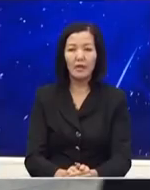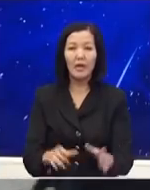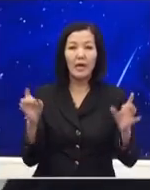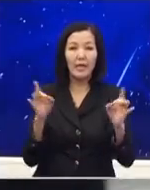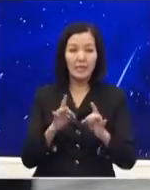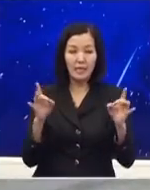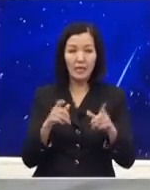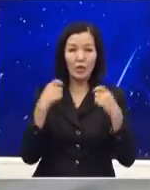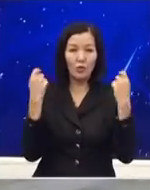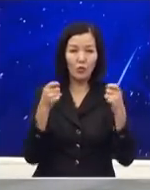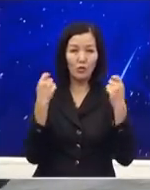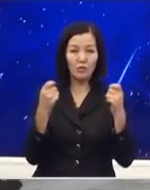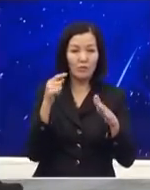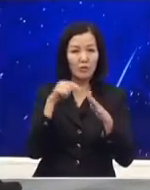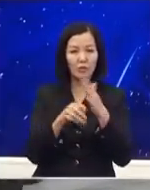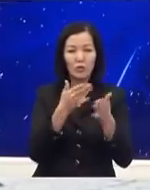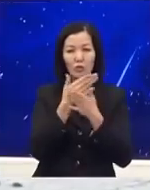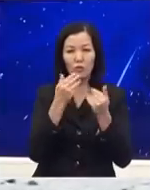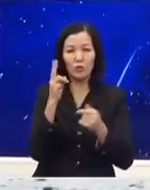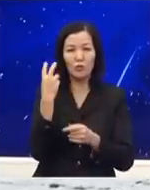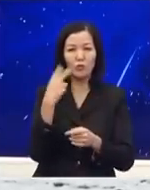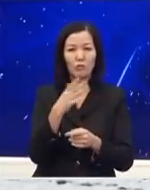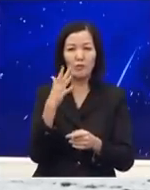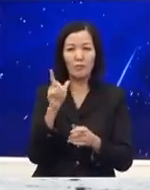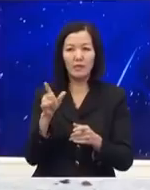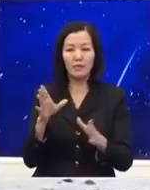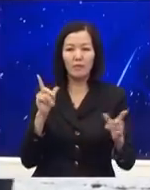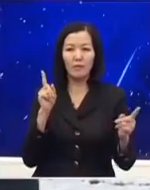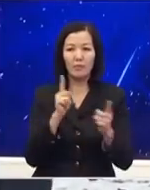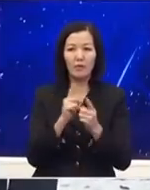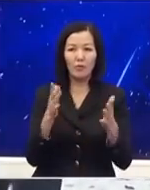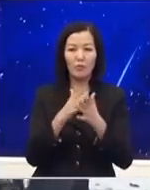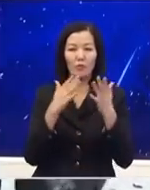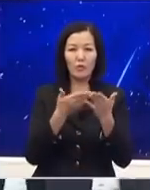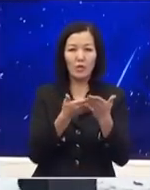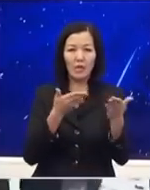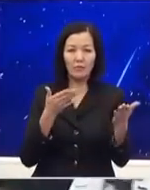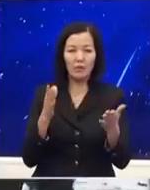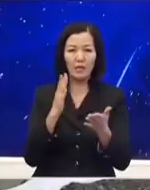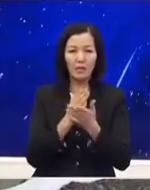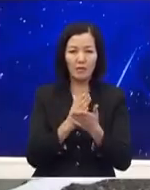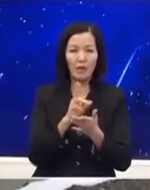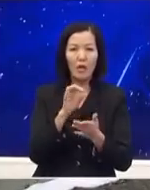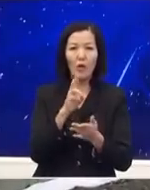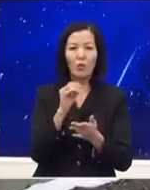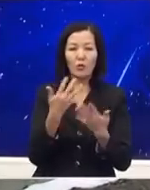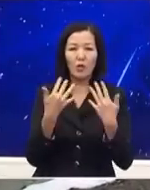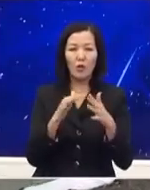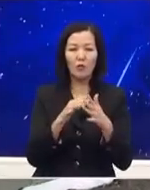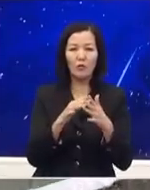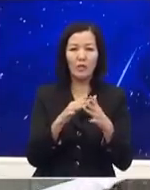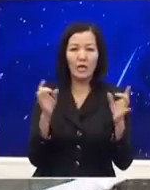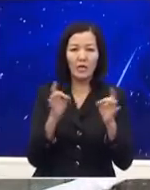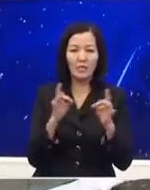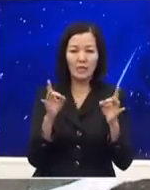Мейрамханаларда той жасап жатқан ешкім жоқ, бірақ 225 адамның басын қосып, үлкен ас бергендер бар. Көктал ауылындағы қатымханадан